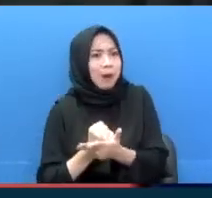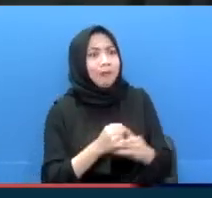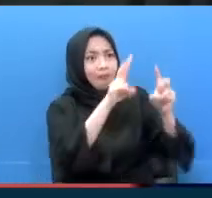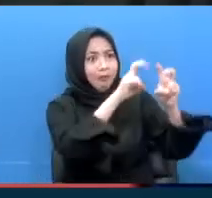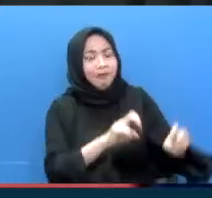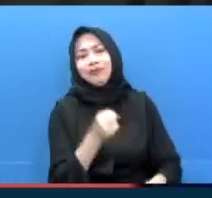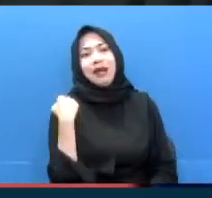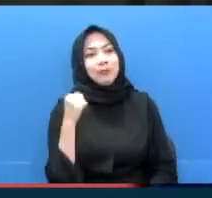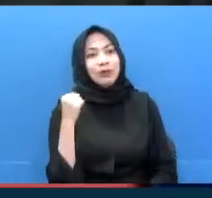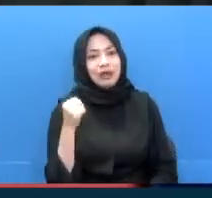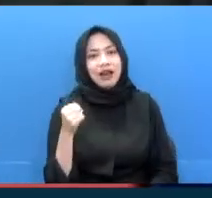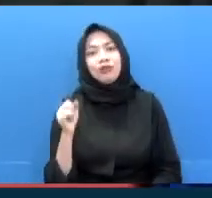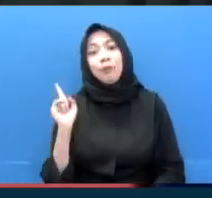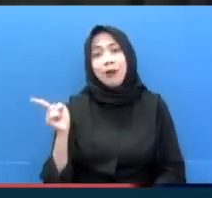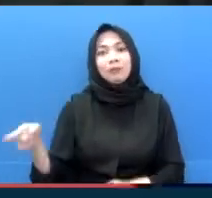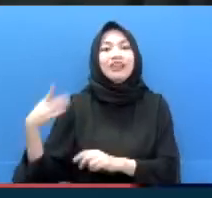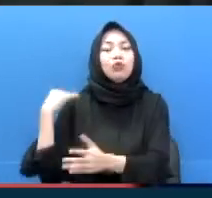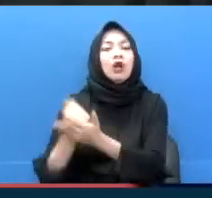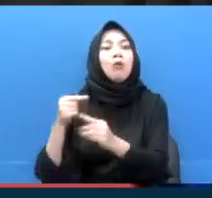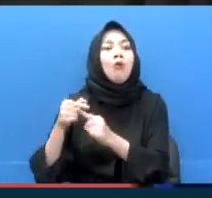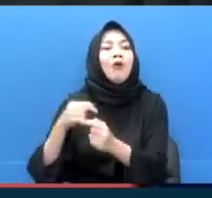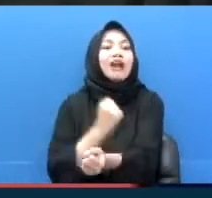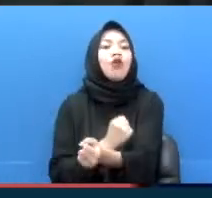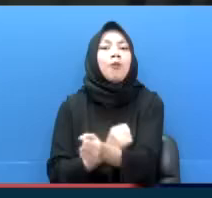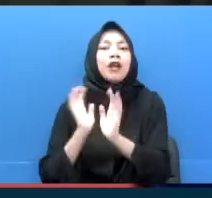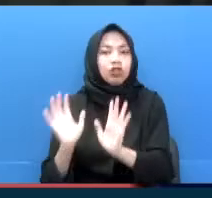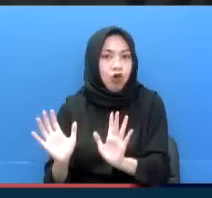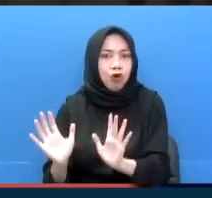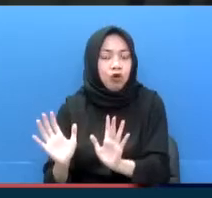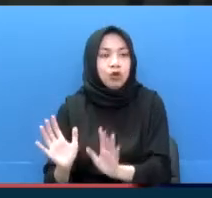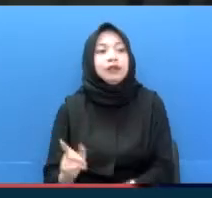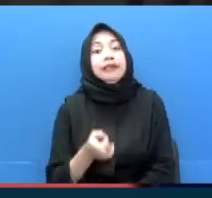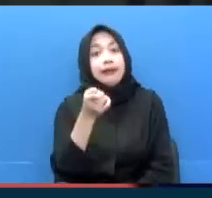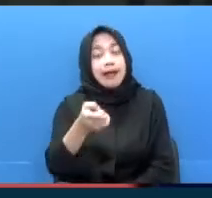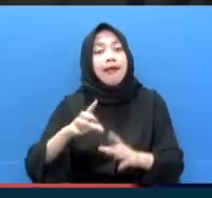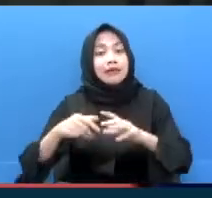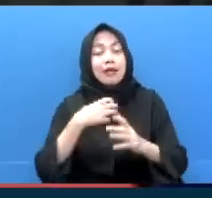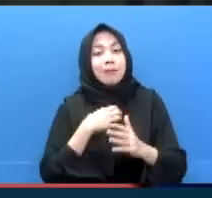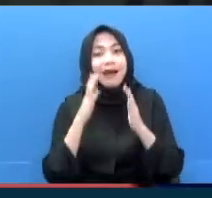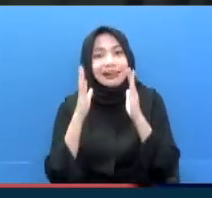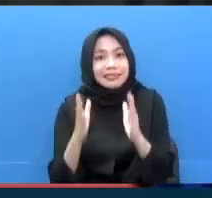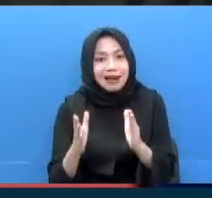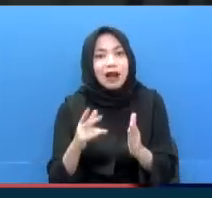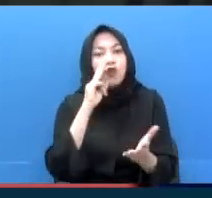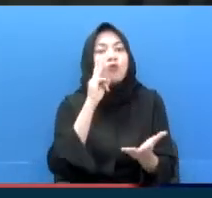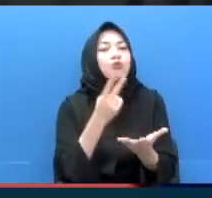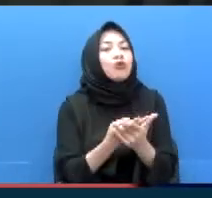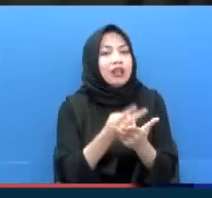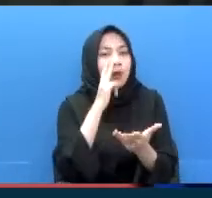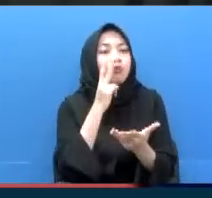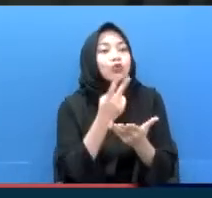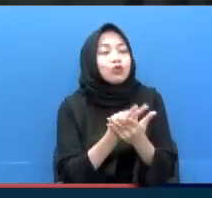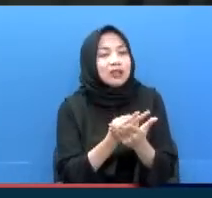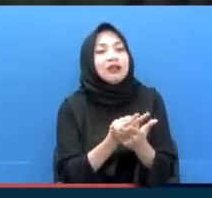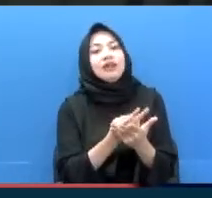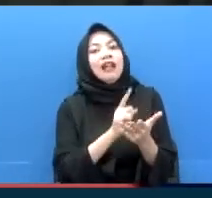rekayasa laporan bukti apa yang Anda dan tim kuasa hukum lainnya ini untuk menguatkan bukti yang dimiliki untuk menguatkan